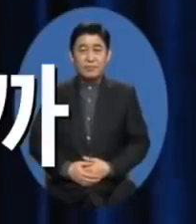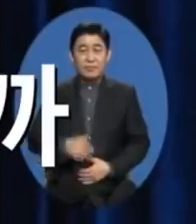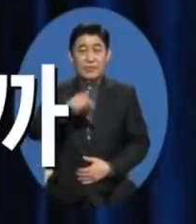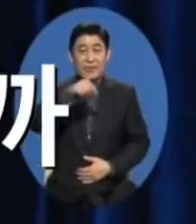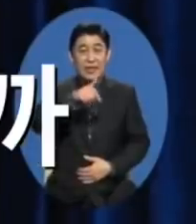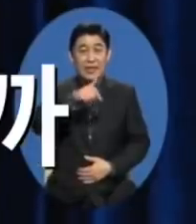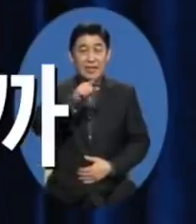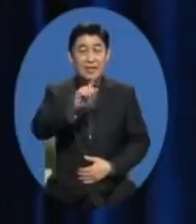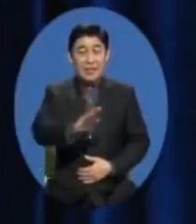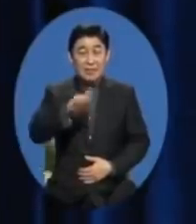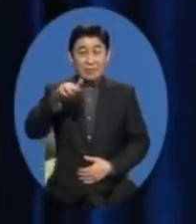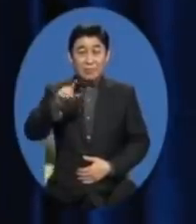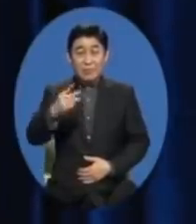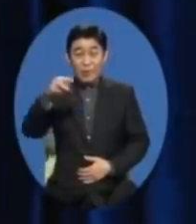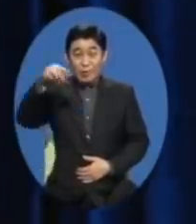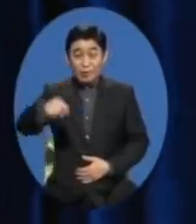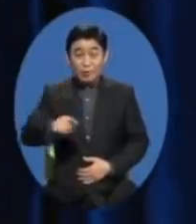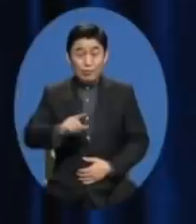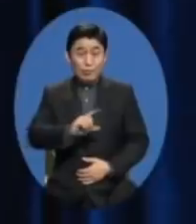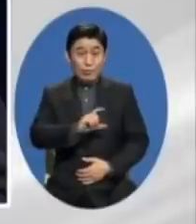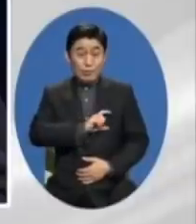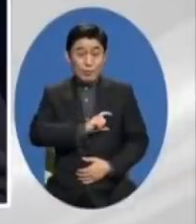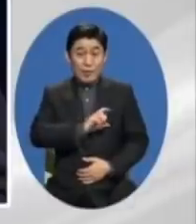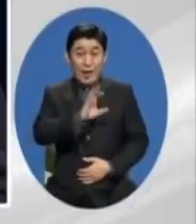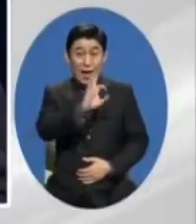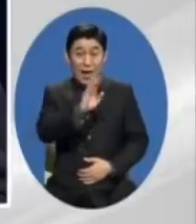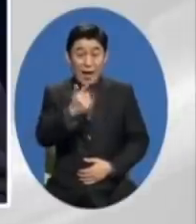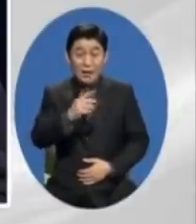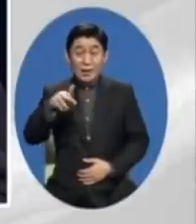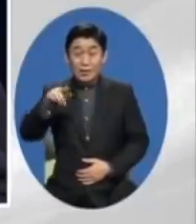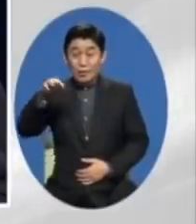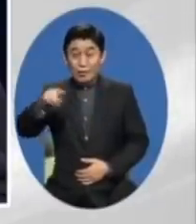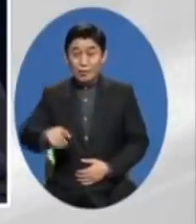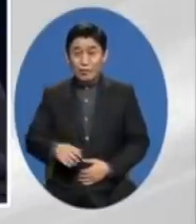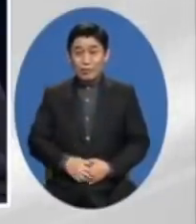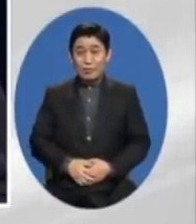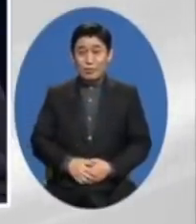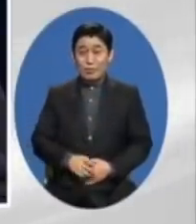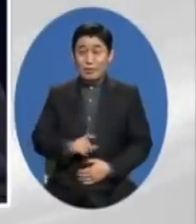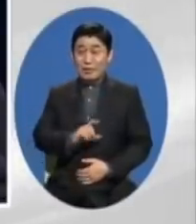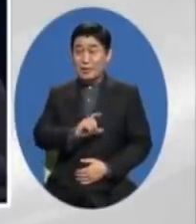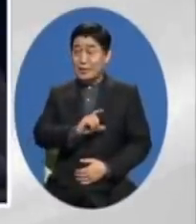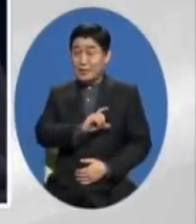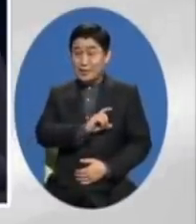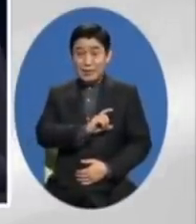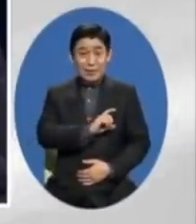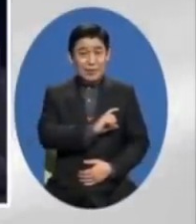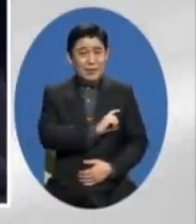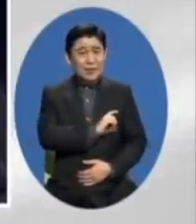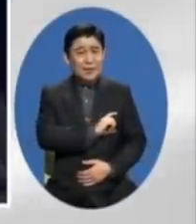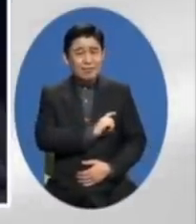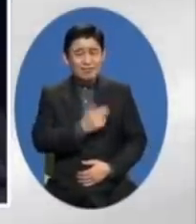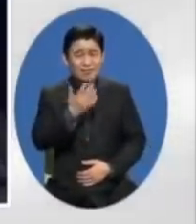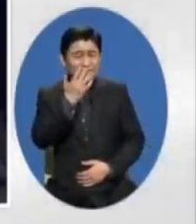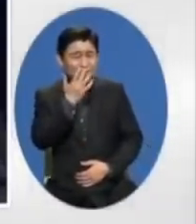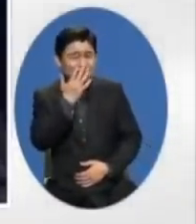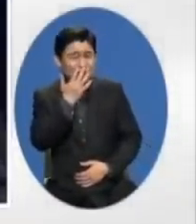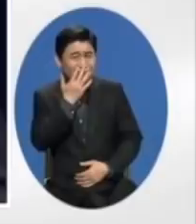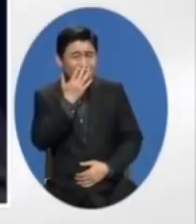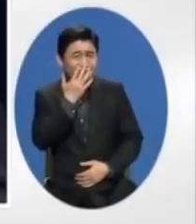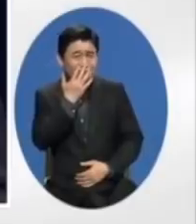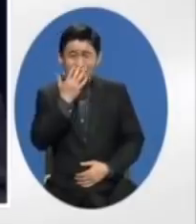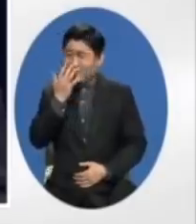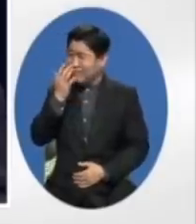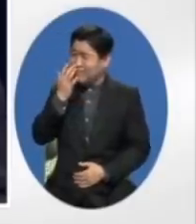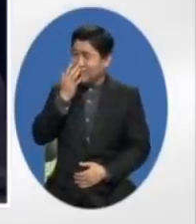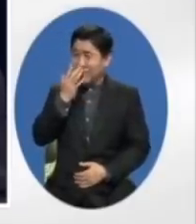갑철수입니까 안철수입니까? 다시 한 번요. 갑철수입니까 안철수입니까? 무슨 말씀이신지요?